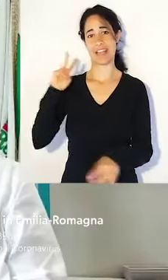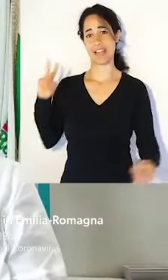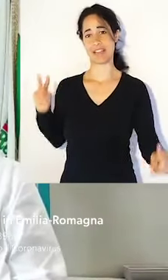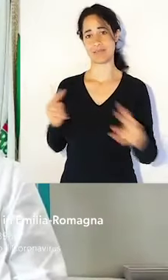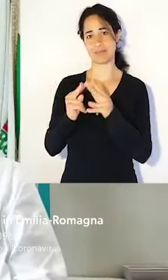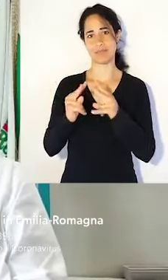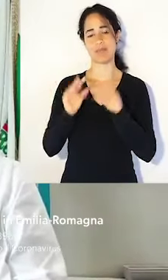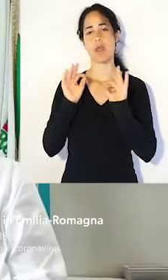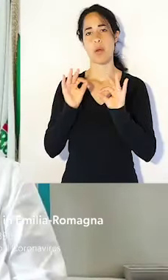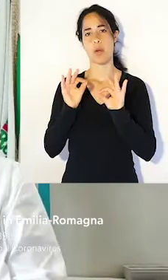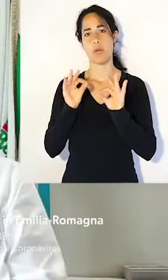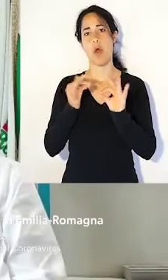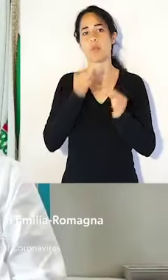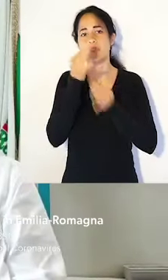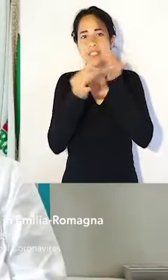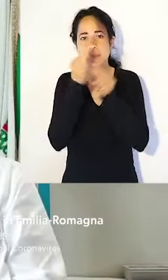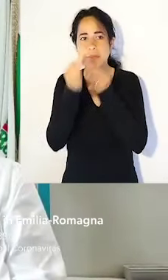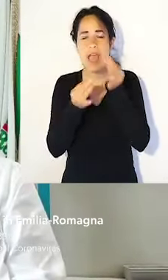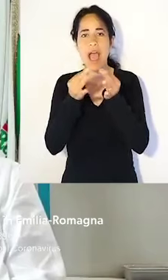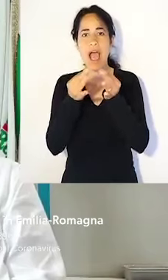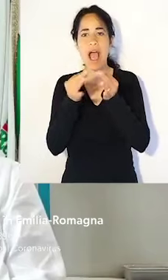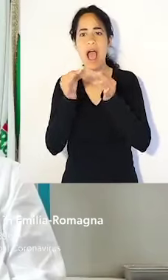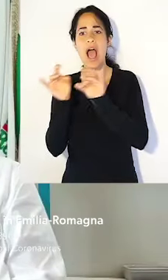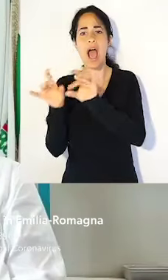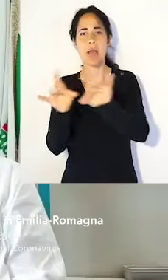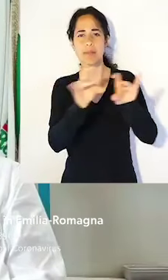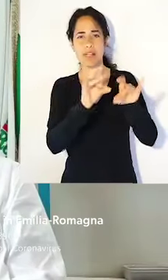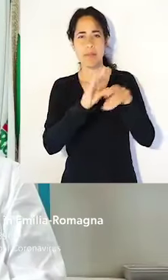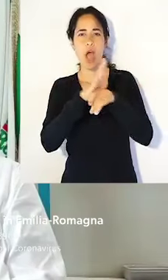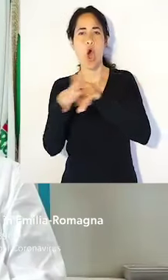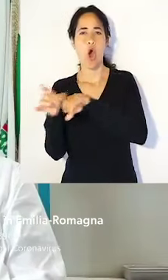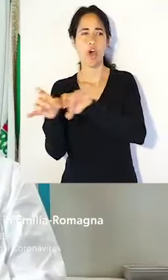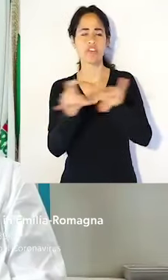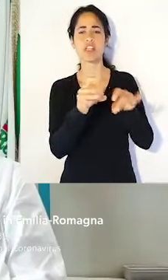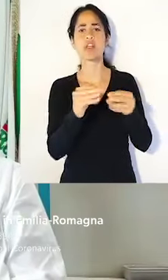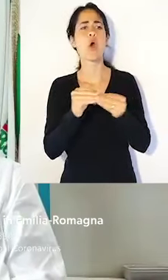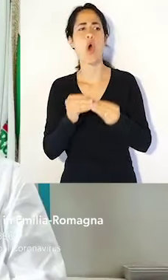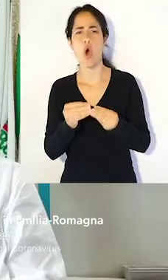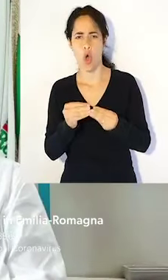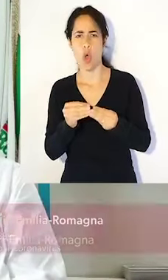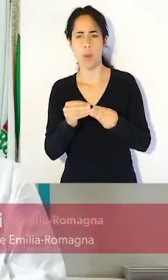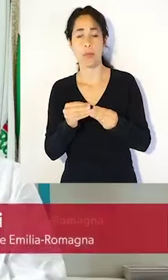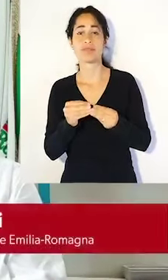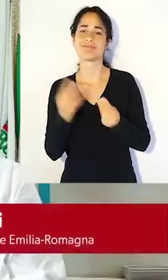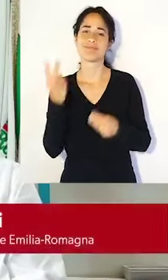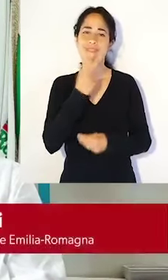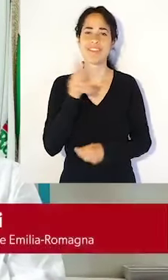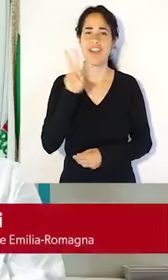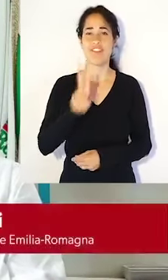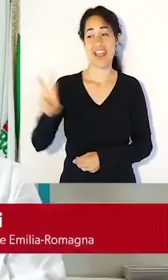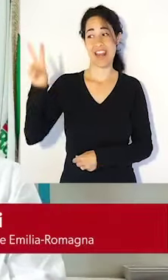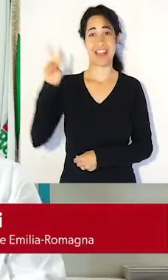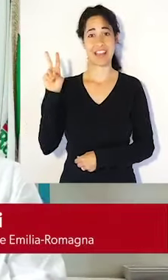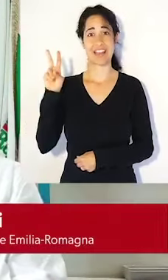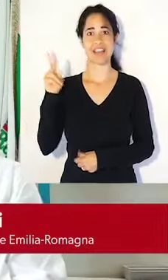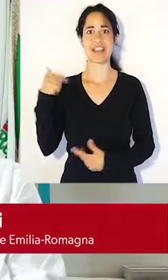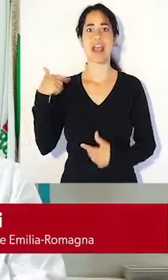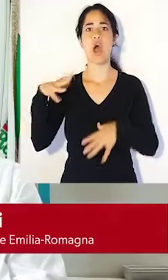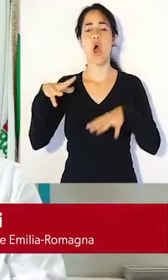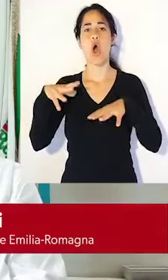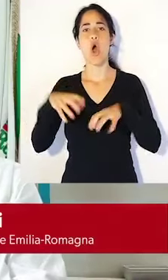scorso per fare il punto della situazione sull'epidemia da Covid in Emilia-Romagna. Ma venerdì